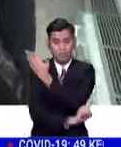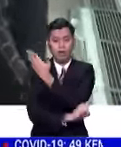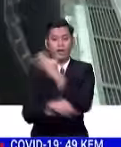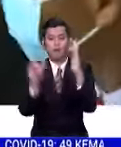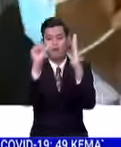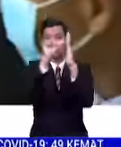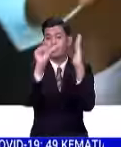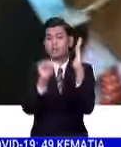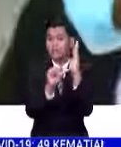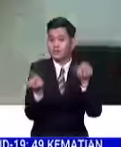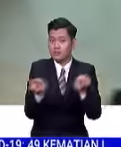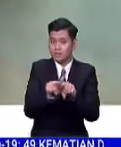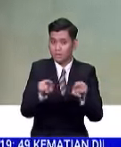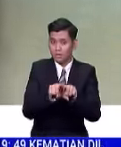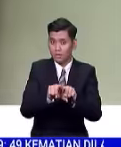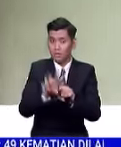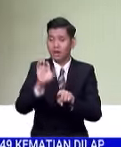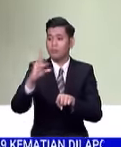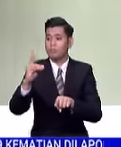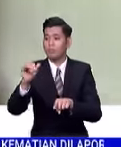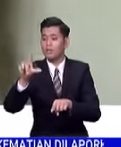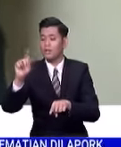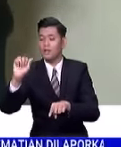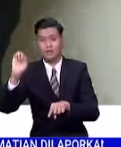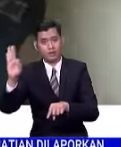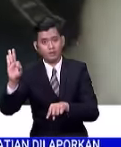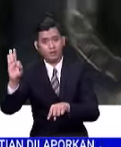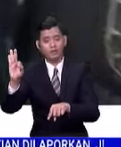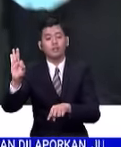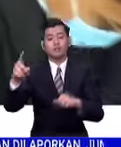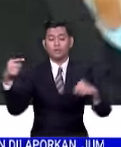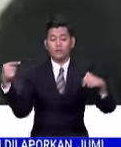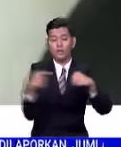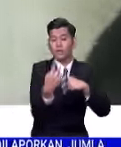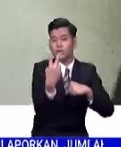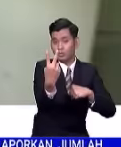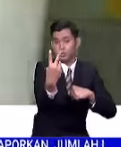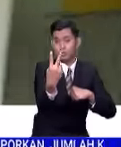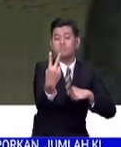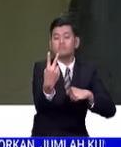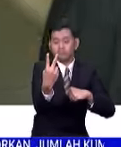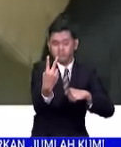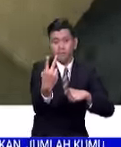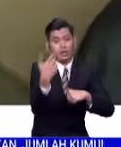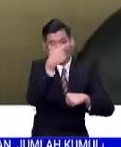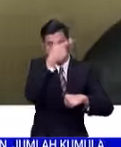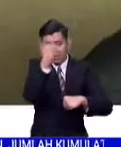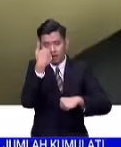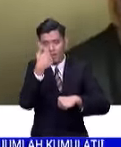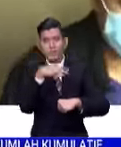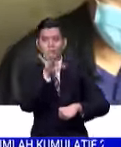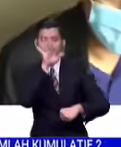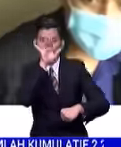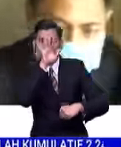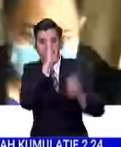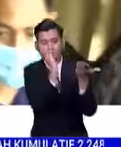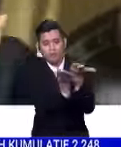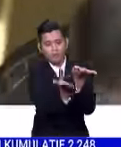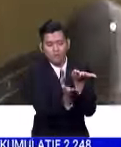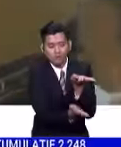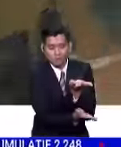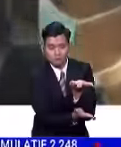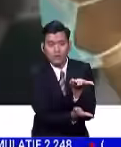sama, manakala Abdul Latif pula didakwa atas dua pertuduhan pilihan iaitu memalsukan dokumen menggunakannya sebagai